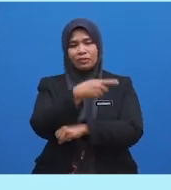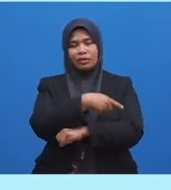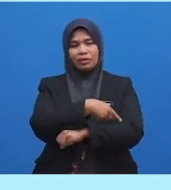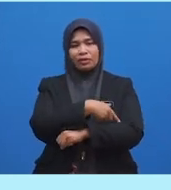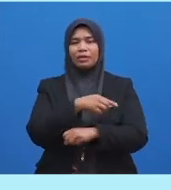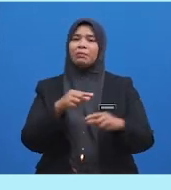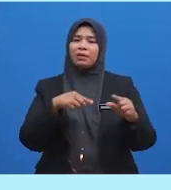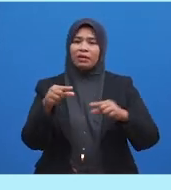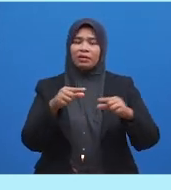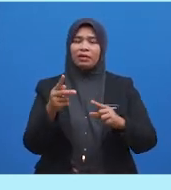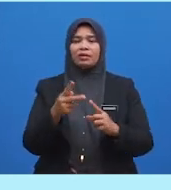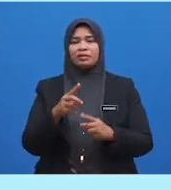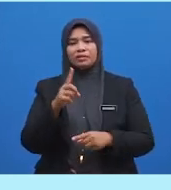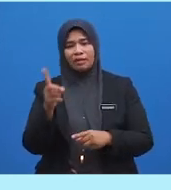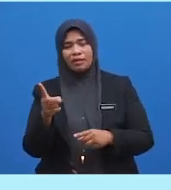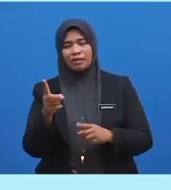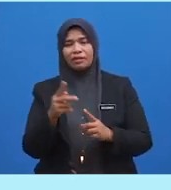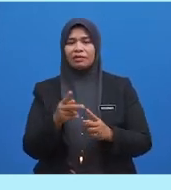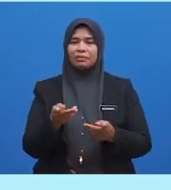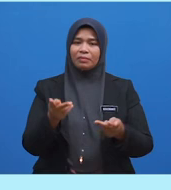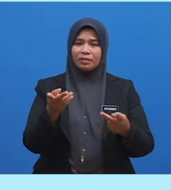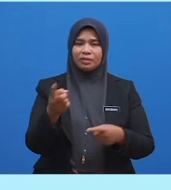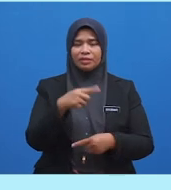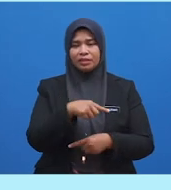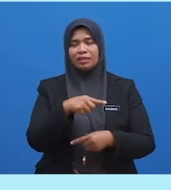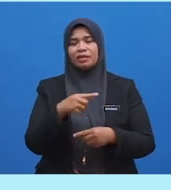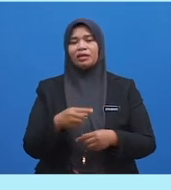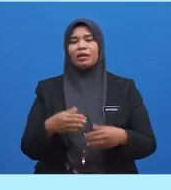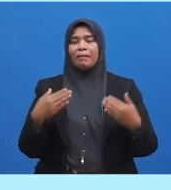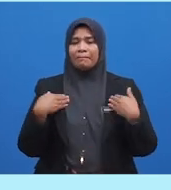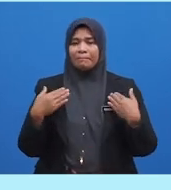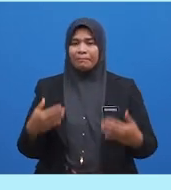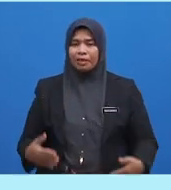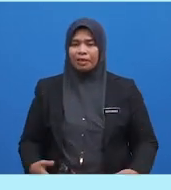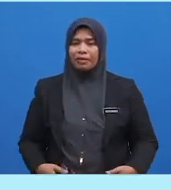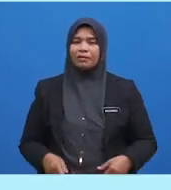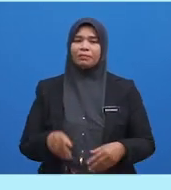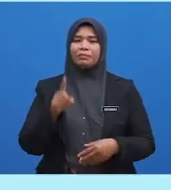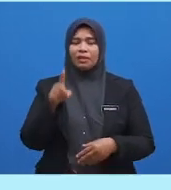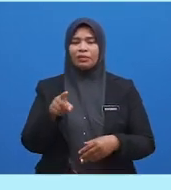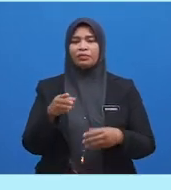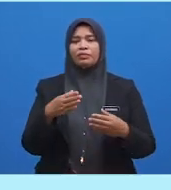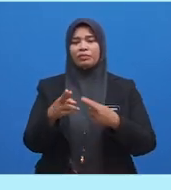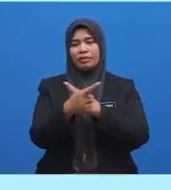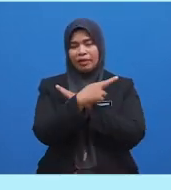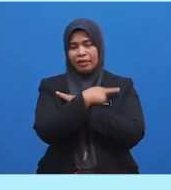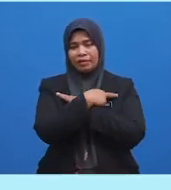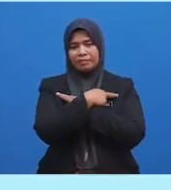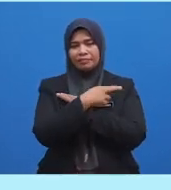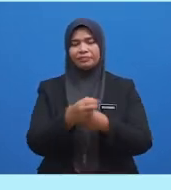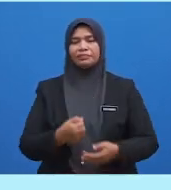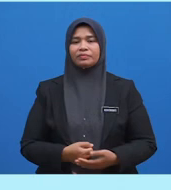bergerak kesana-kemari tubuh badan kamu perlu perehan